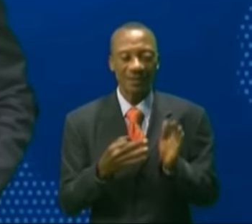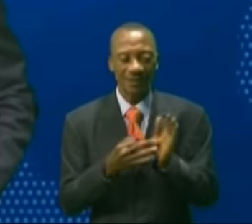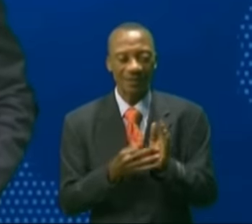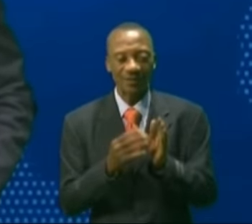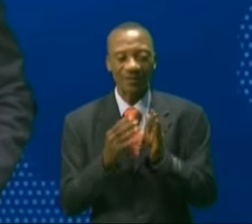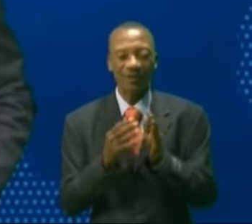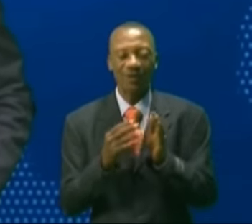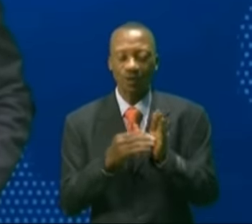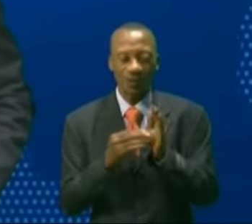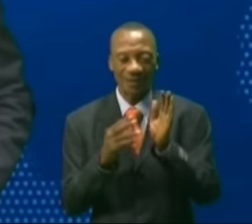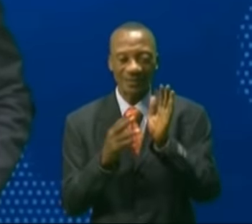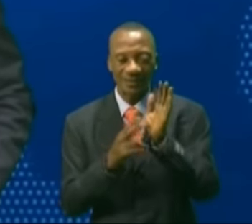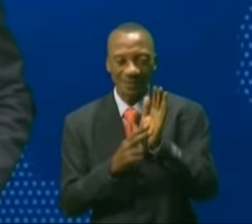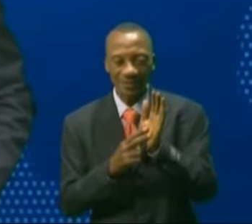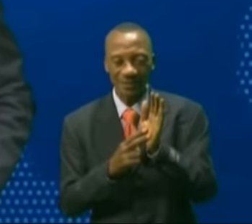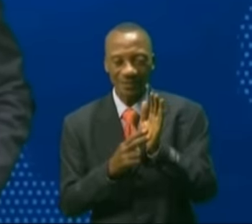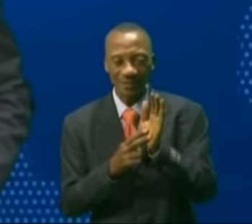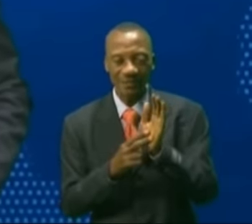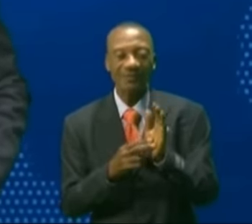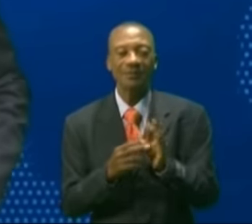1-73-97